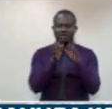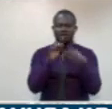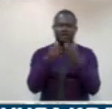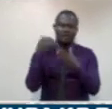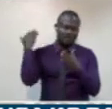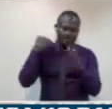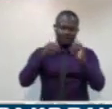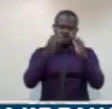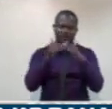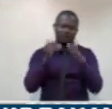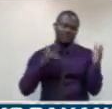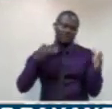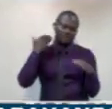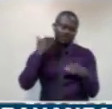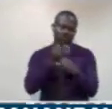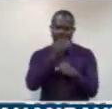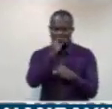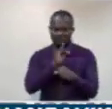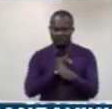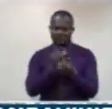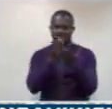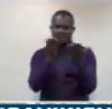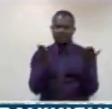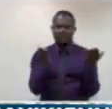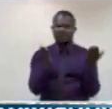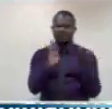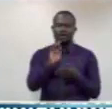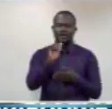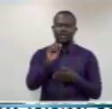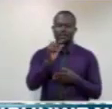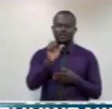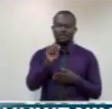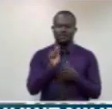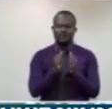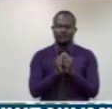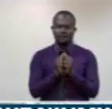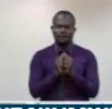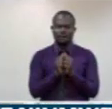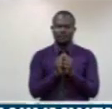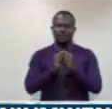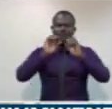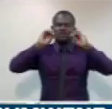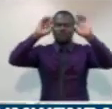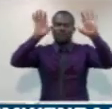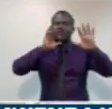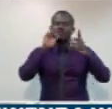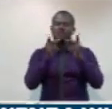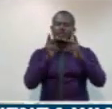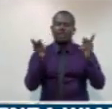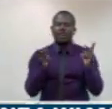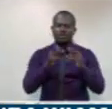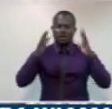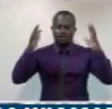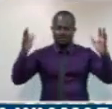n'abari abakinnyi mbere ya genocide. Uyu ni Bayingana Alphonse. Voleyo ntabwo isaba ikibuga kinini, abantu